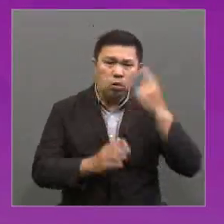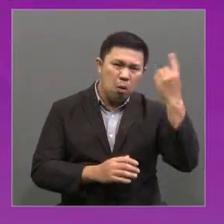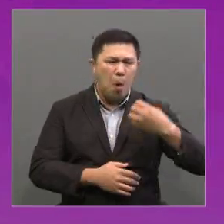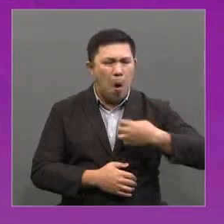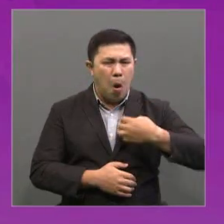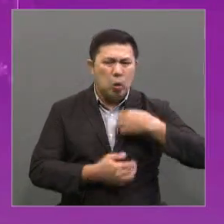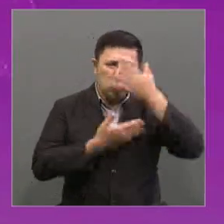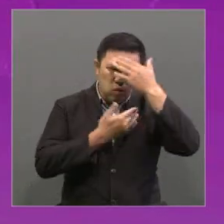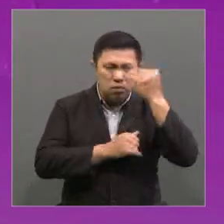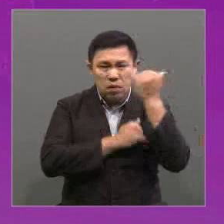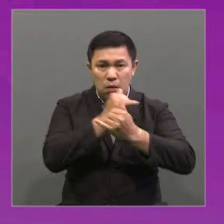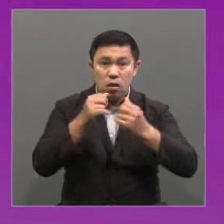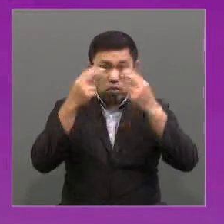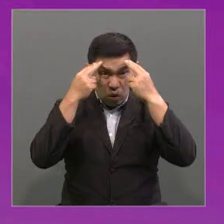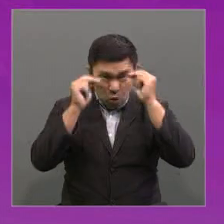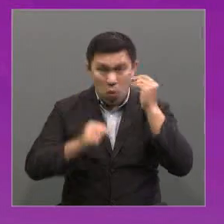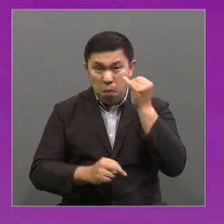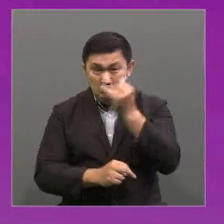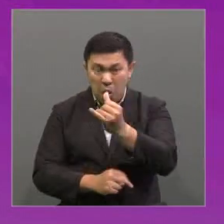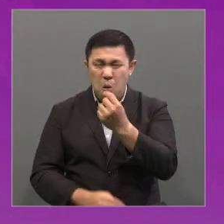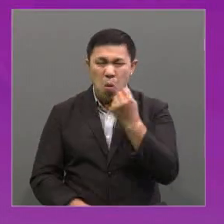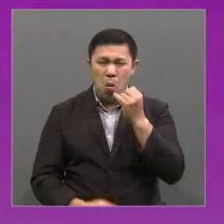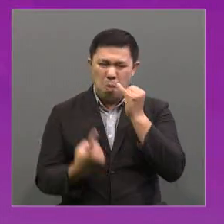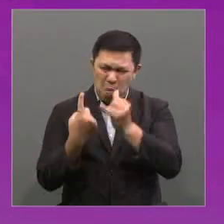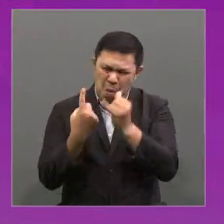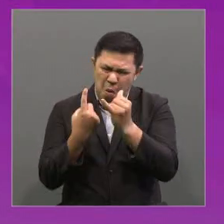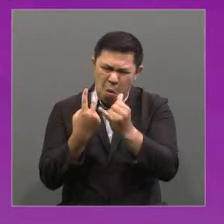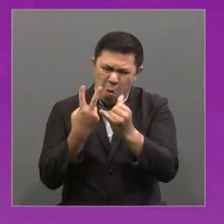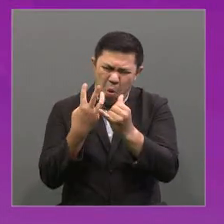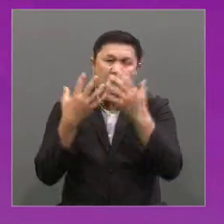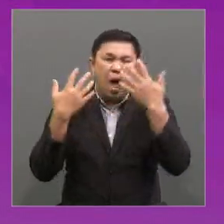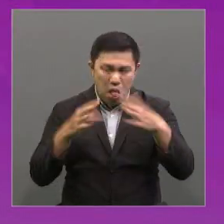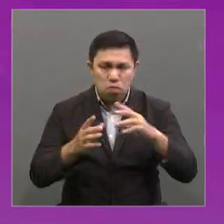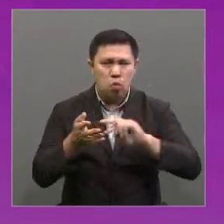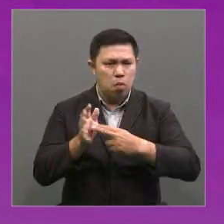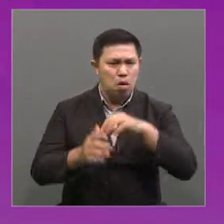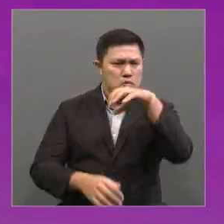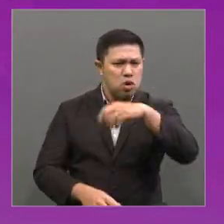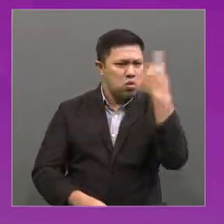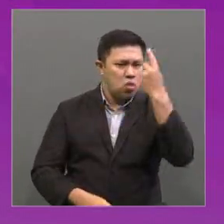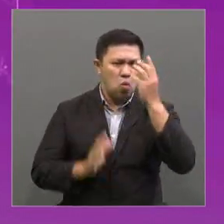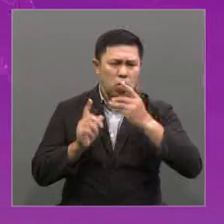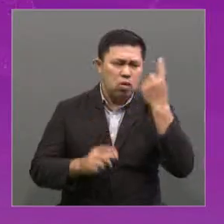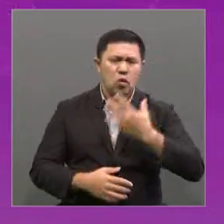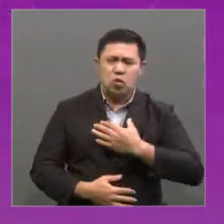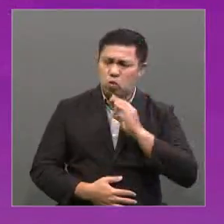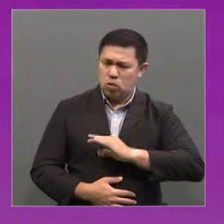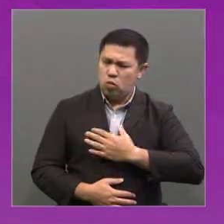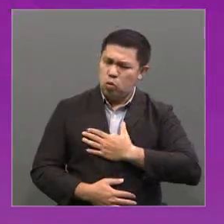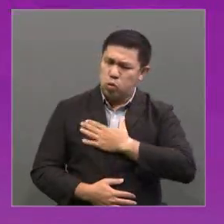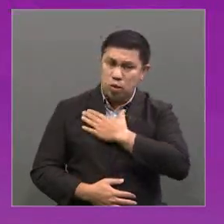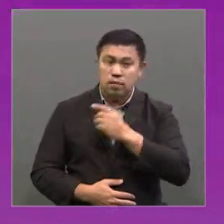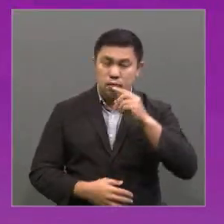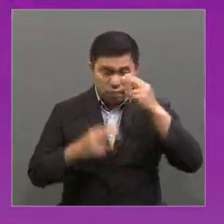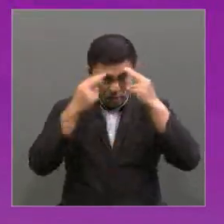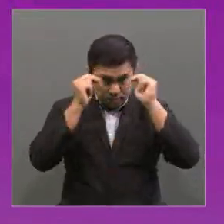จะมานะคะนายกรัฐมนตรีเคยลงพื้นที่ไปหลายครั้งแล้วก็กำชับว่าต้องเป็นเมืองท่องเที่ยวที่ทำให้นักท่องเที่ยวประทับใจนะคะโดยวันนี้คุณเศ